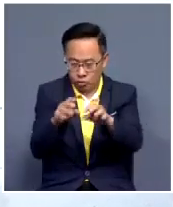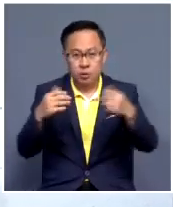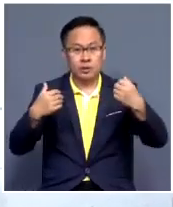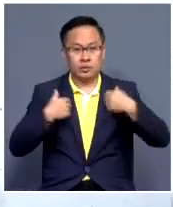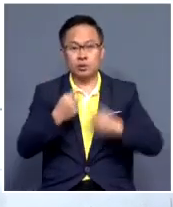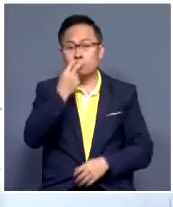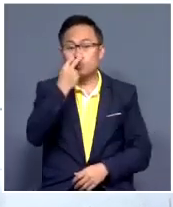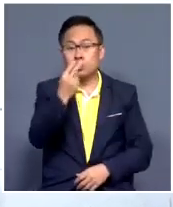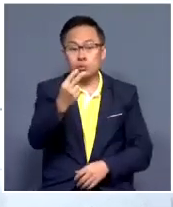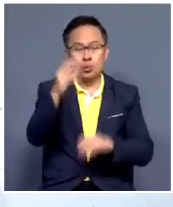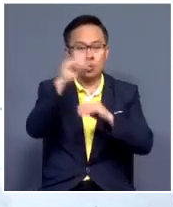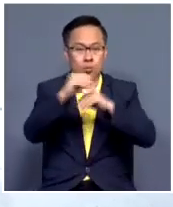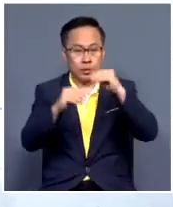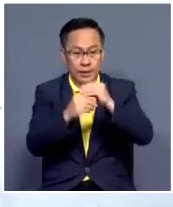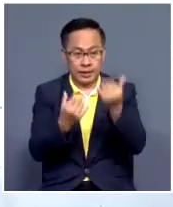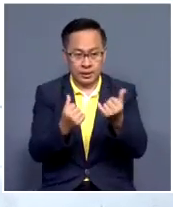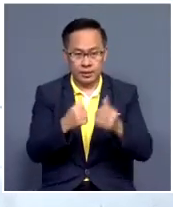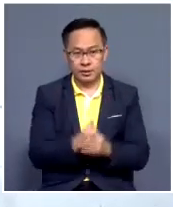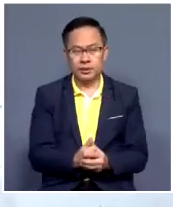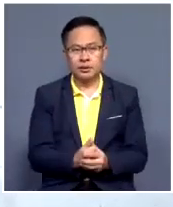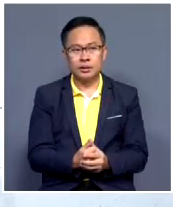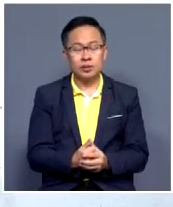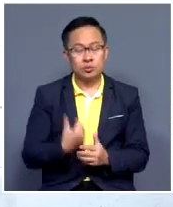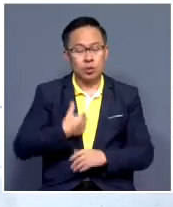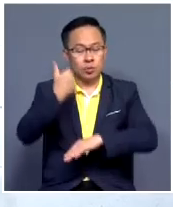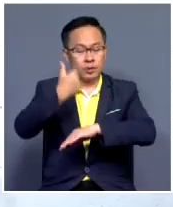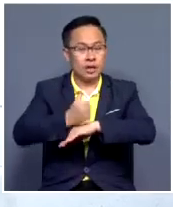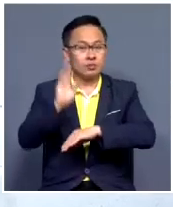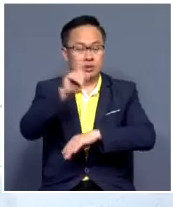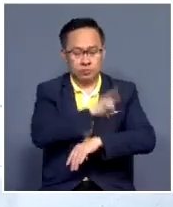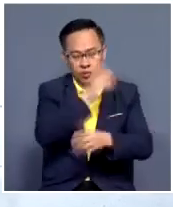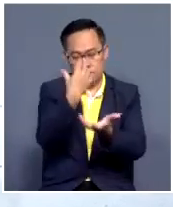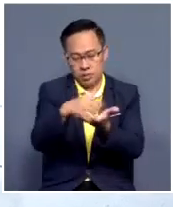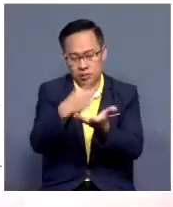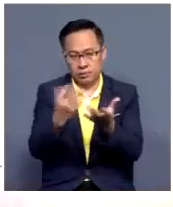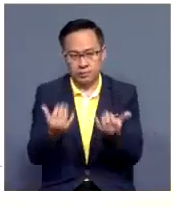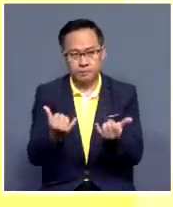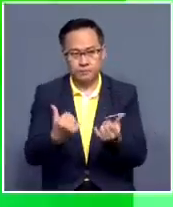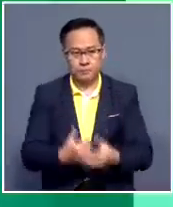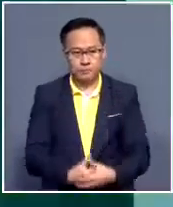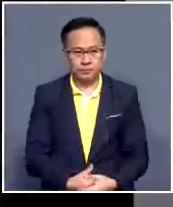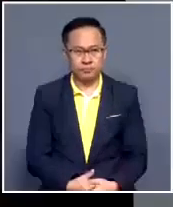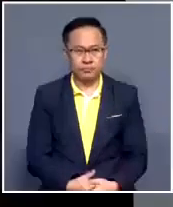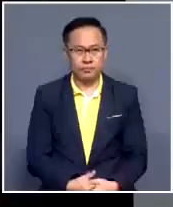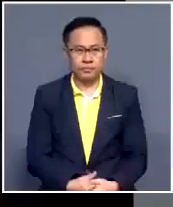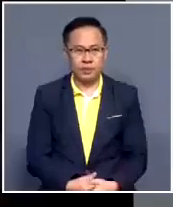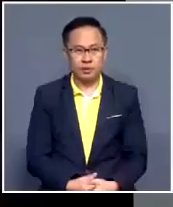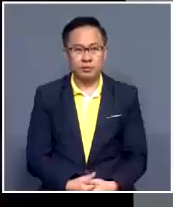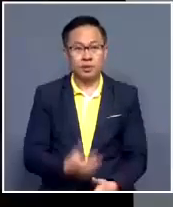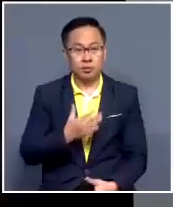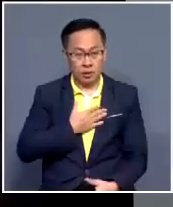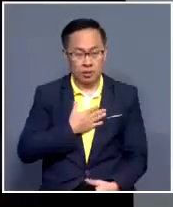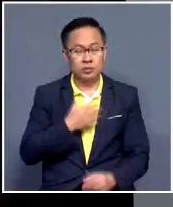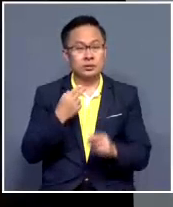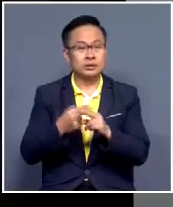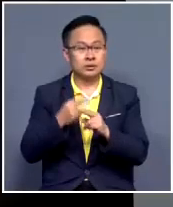จะเป็นอย่างไรคงต้องให้คุณเกษมอิสระพิทักษ์คูณกรรมการผู้จัดการเป็นผู้เล่าให้เราฟังแล้วค่ะ ครับในส่วนของ Compact